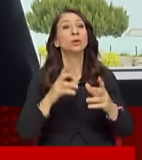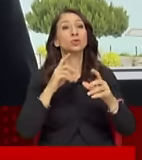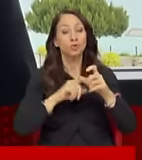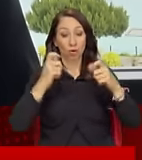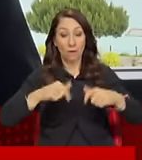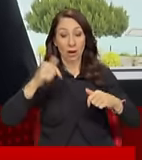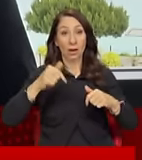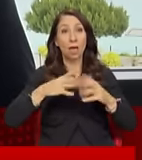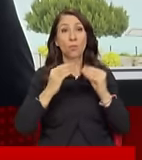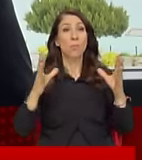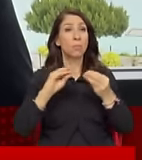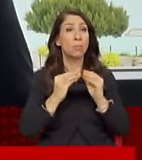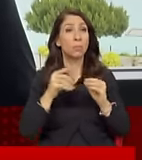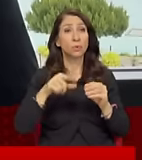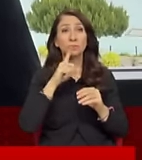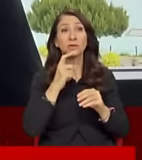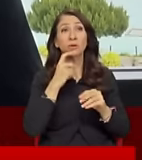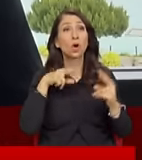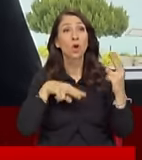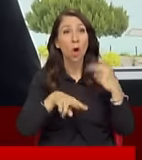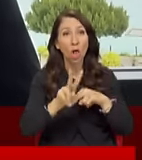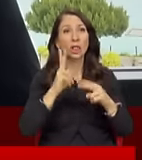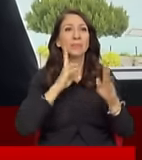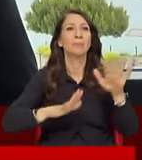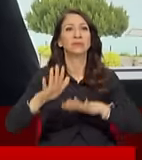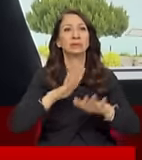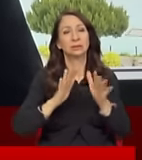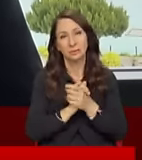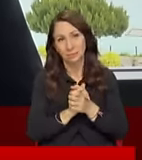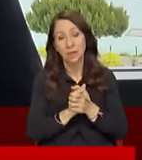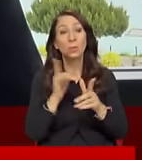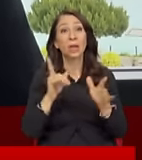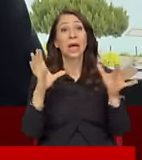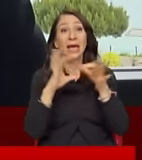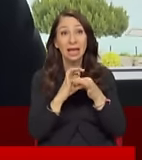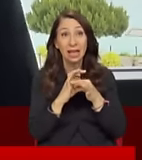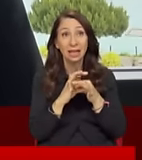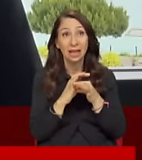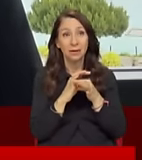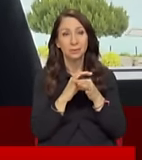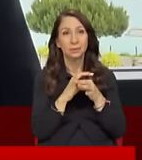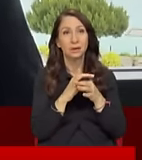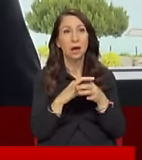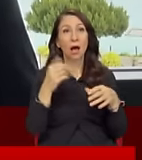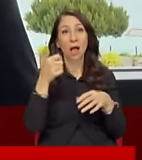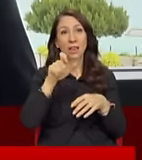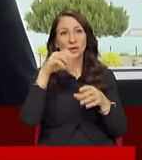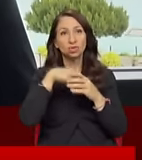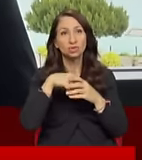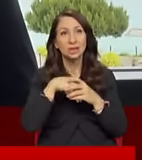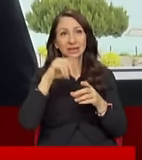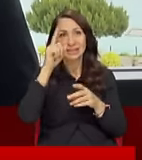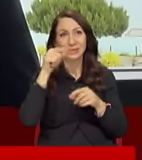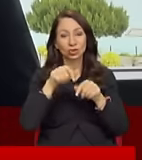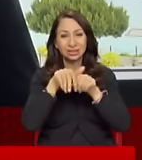Çukurova'nın en büyük problemi maalesef bu yüzyılda yol ve temizlik. Bunlarla ilgili de 6 ay içerisinde